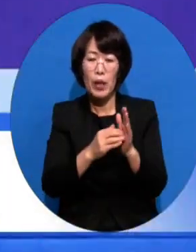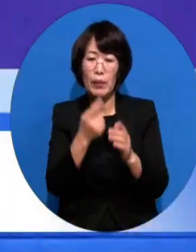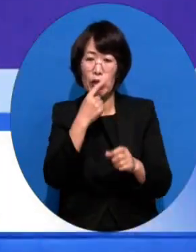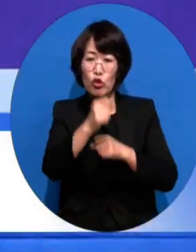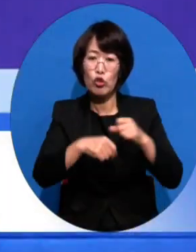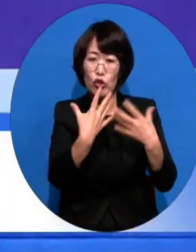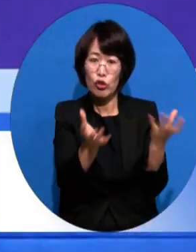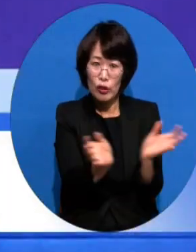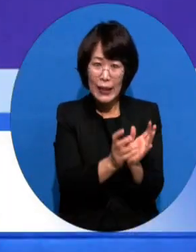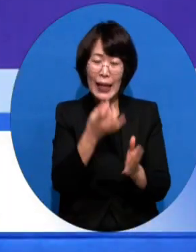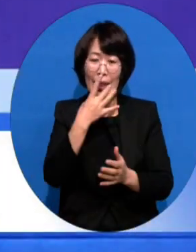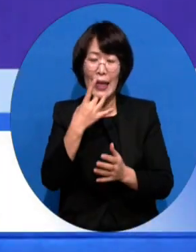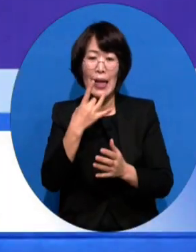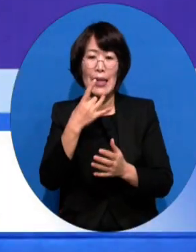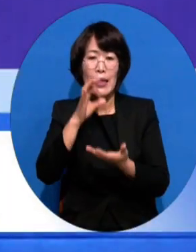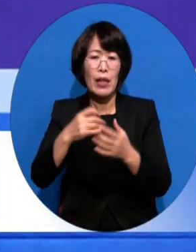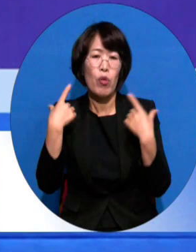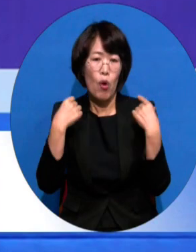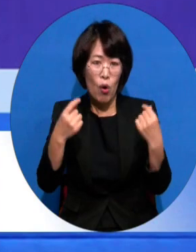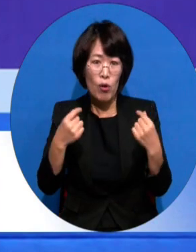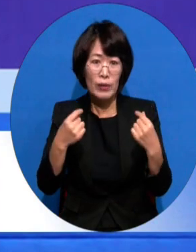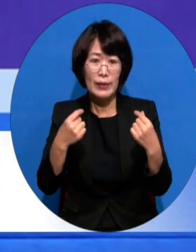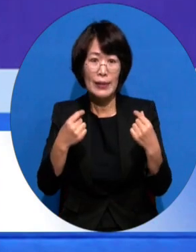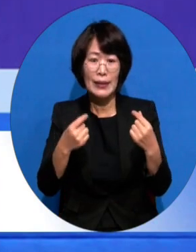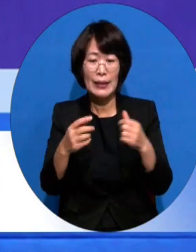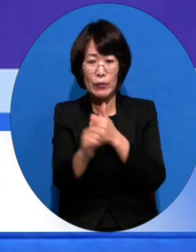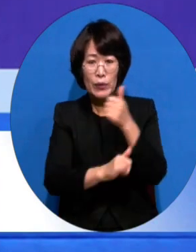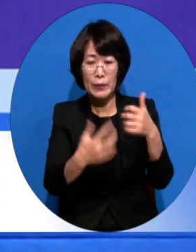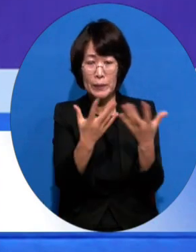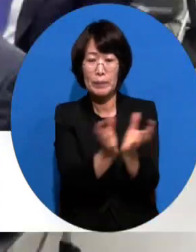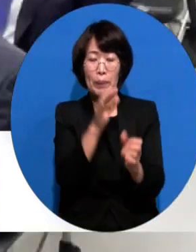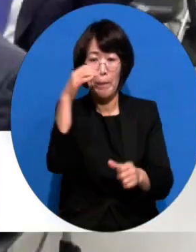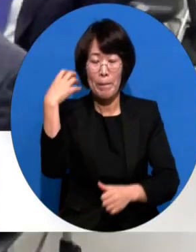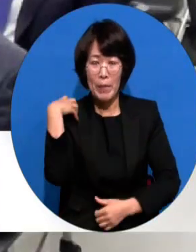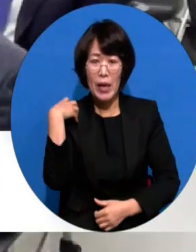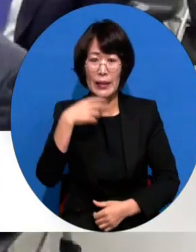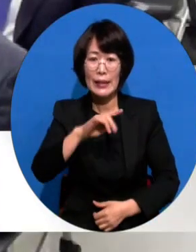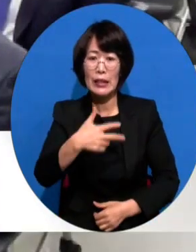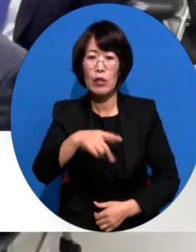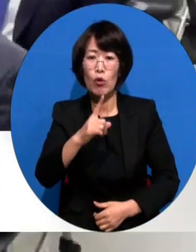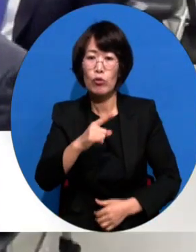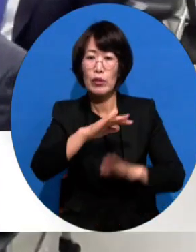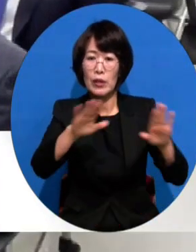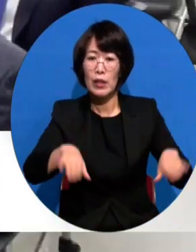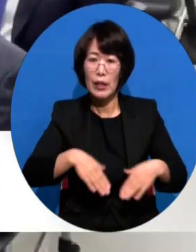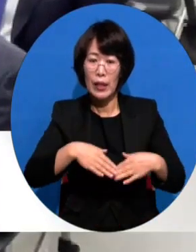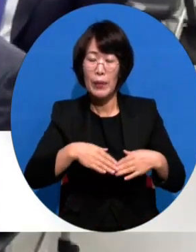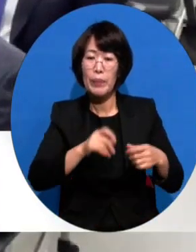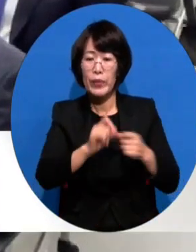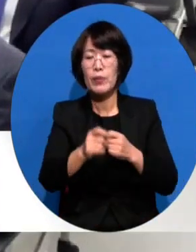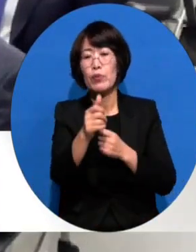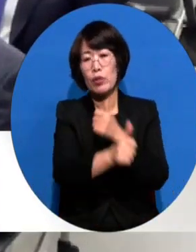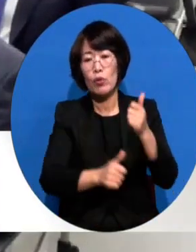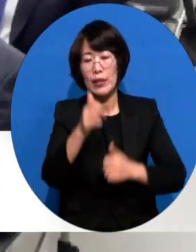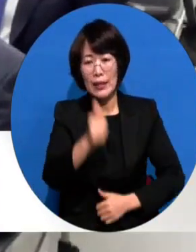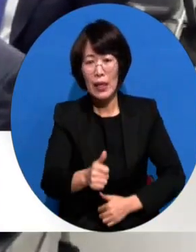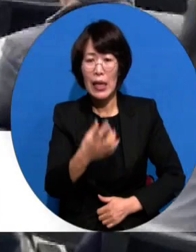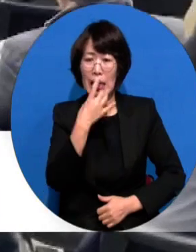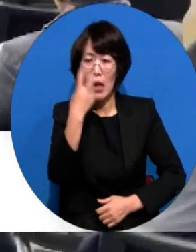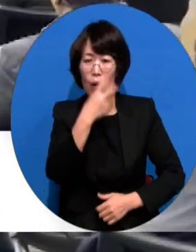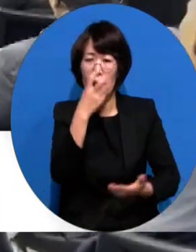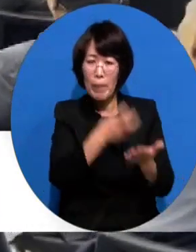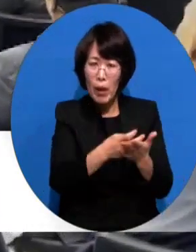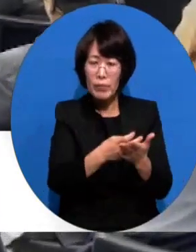민주당 쌀값 정상화 TF팀장을 맡고 있는 신정훈 전남도당 위원장은 양곡관리법은